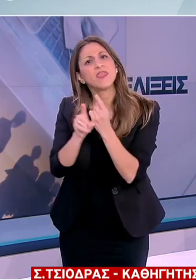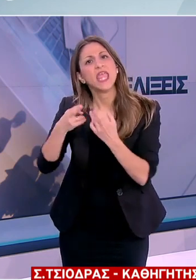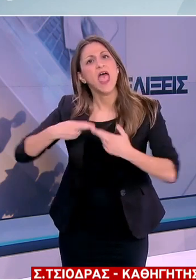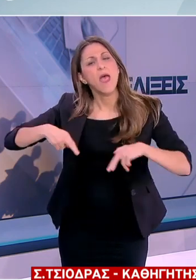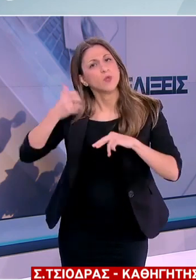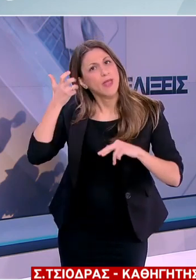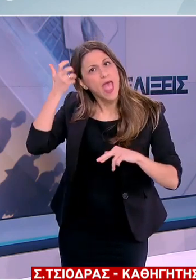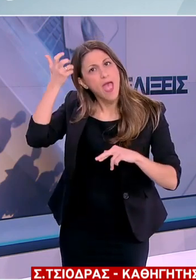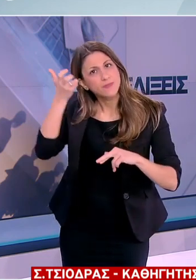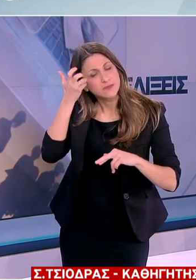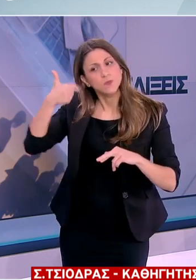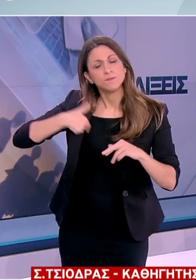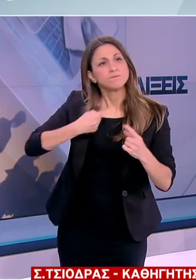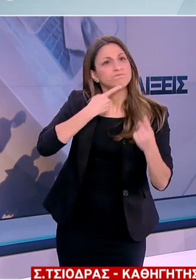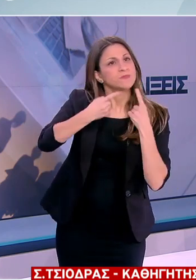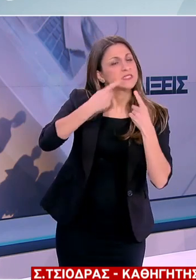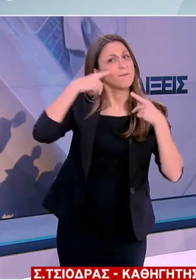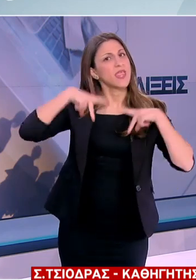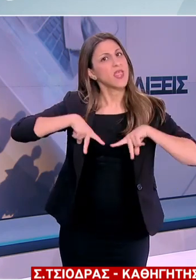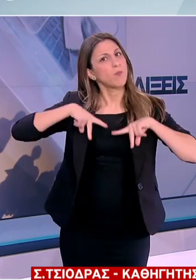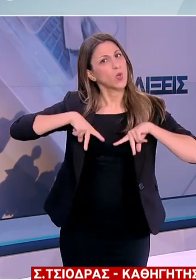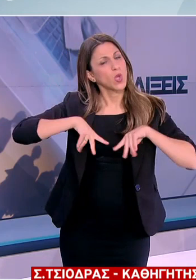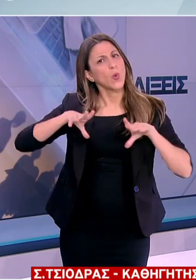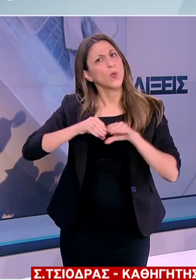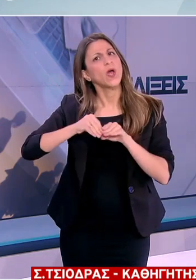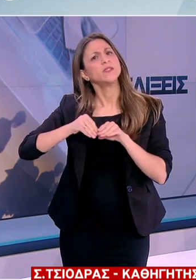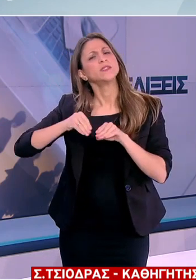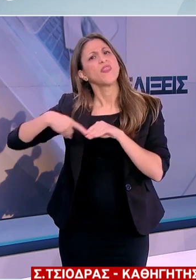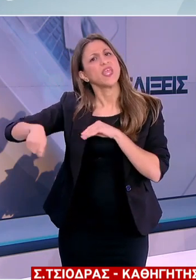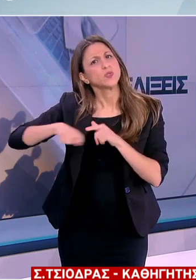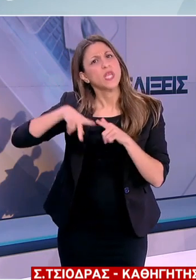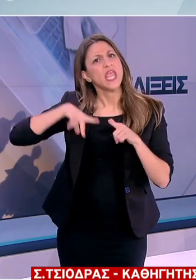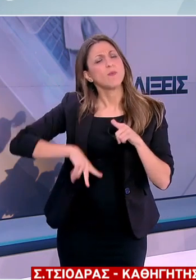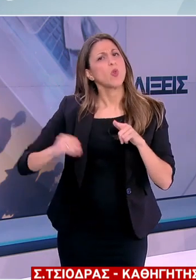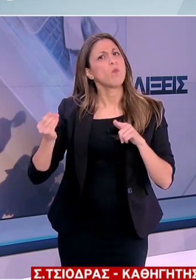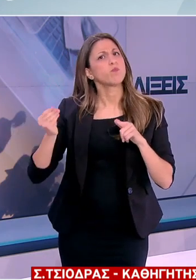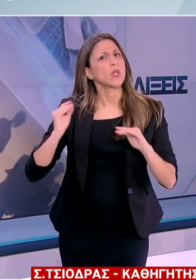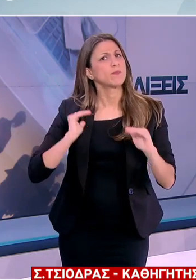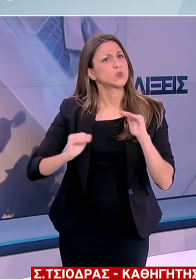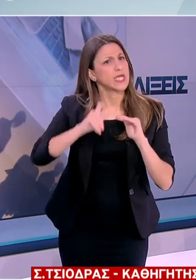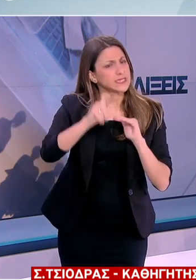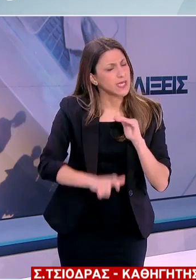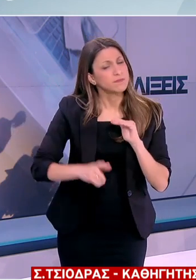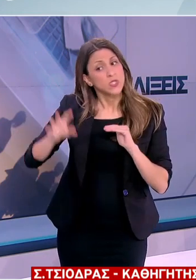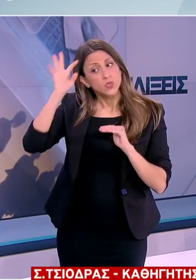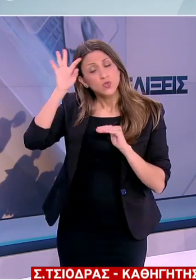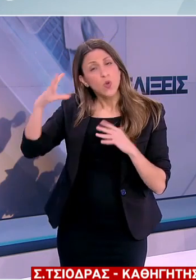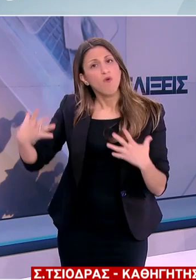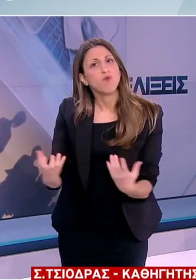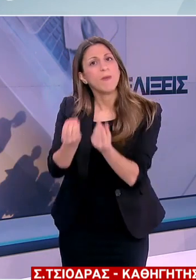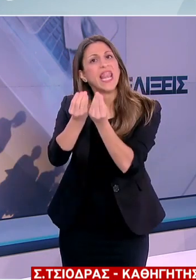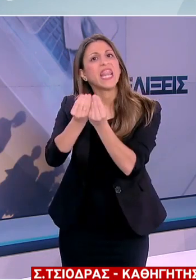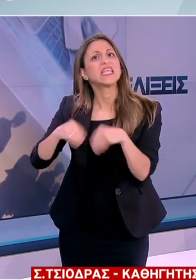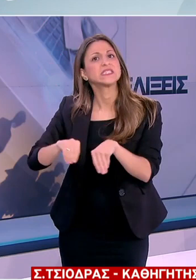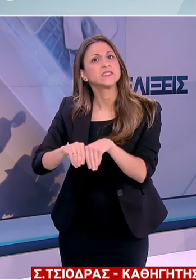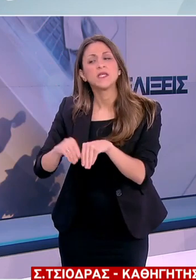με τους αρμόδιους φορείς και τα αρμόδια Υπουργεία, το Υπουργείο Δικαιοσύνης, το Υπουργείο Πολιτικής Προστασίας, ώστε να βρεθεί λύση